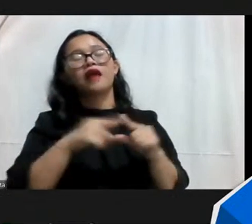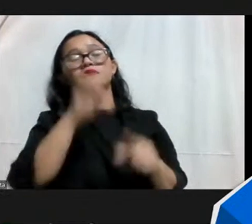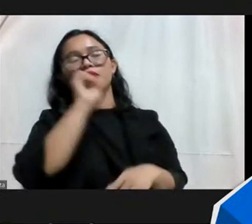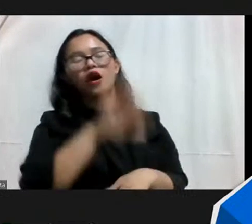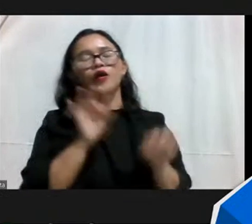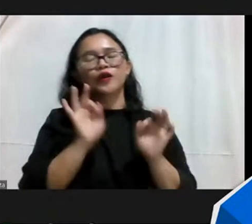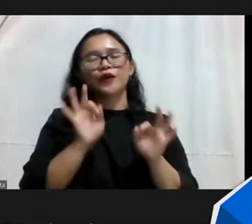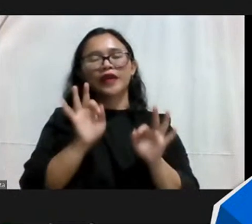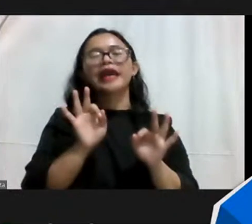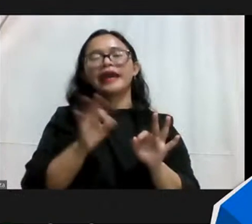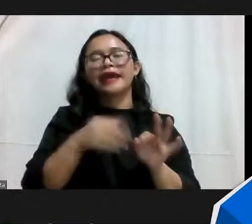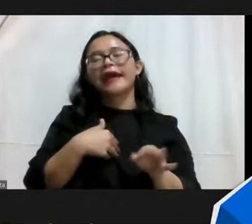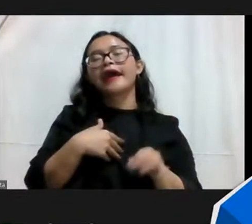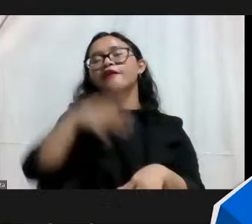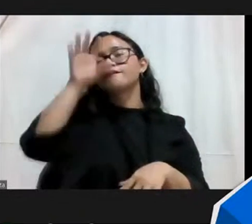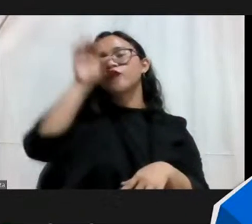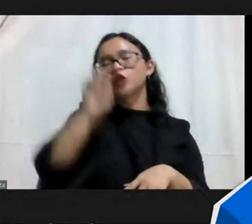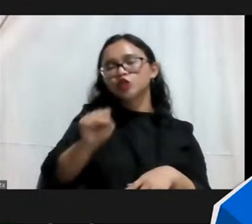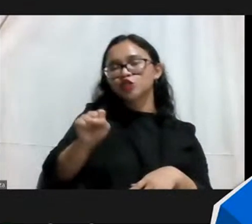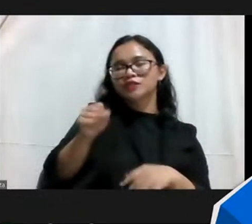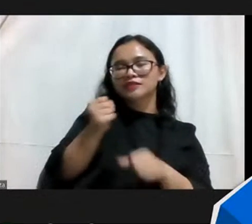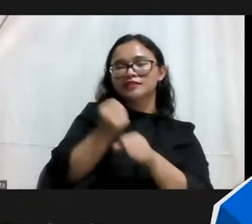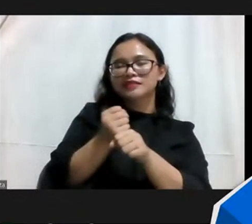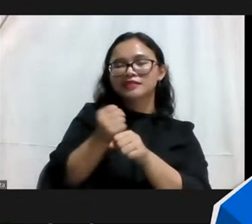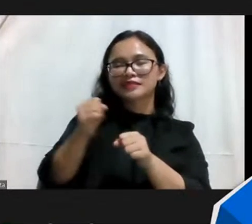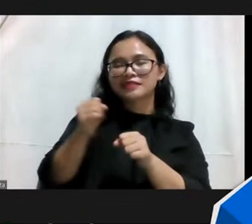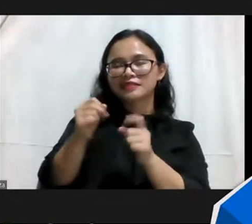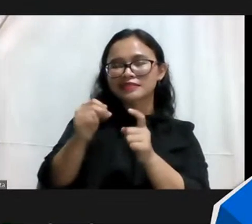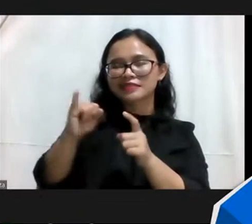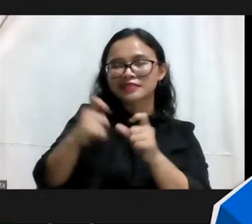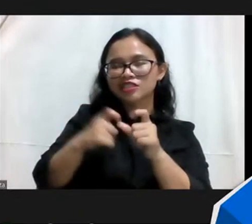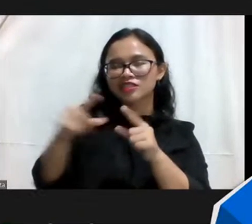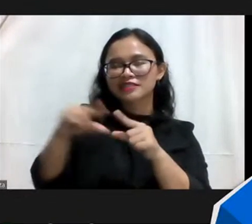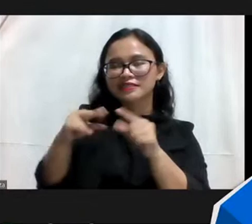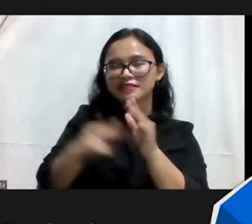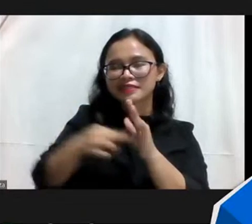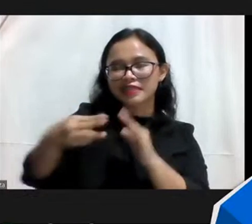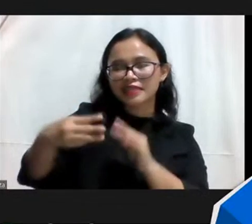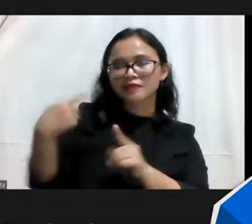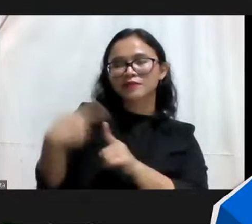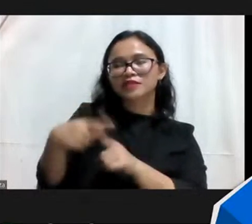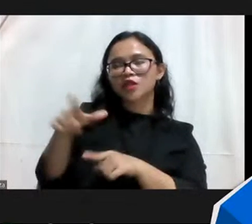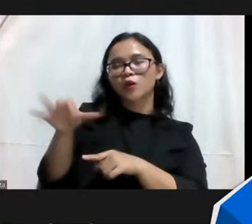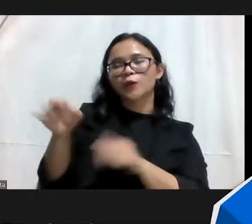pertanyaan-pertanyaan untuk Miss dan Bapak Lorenzo dulu